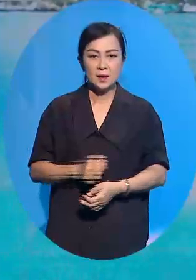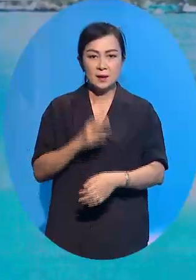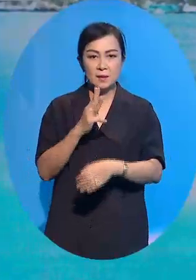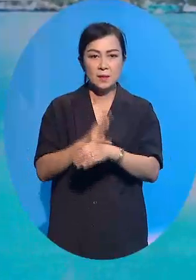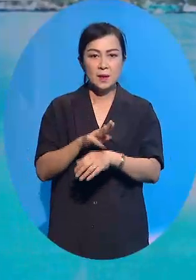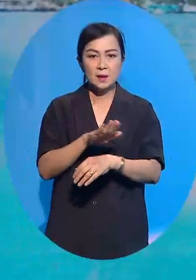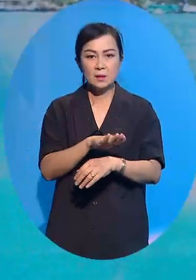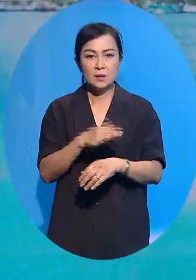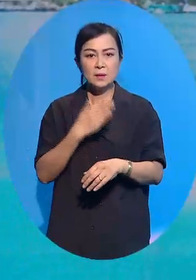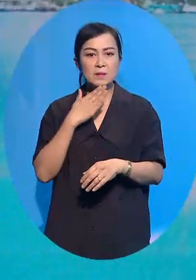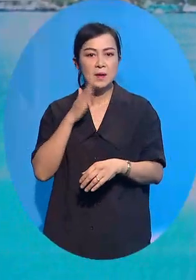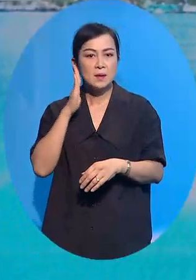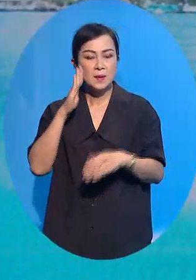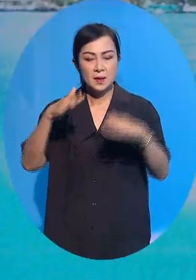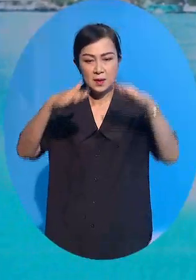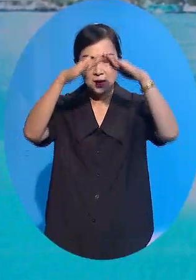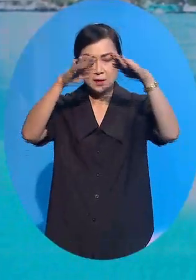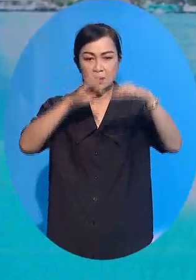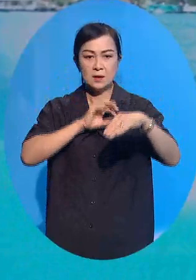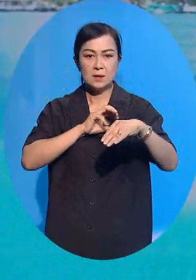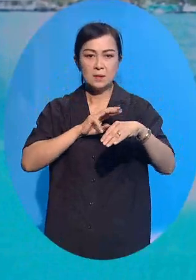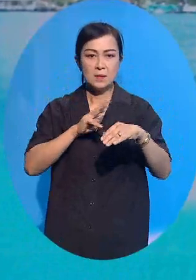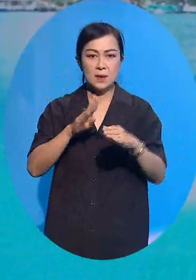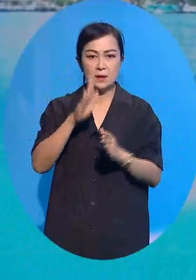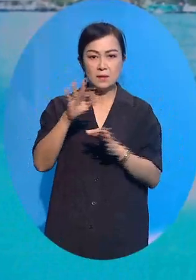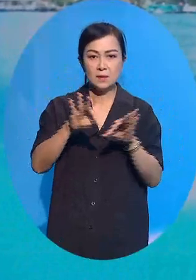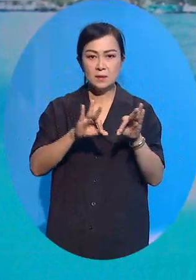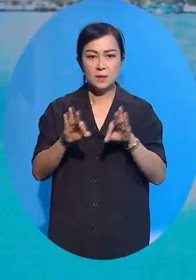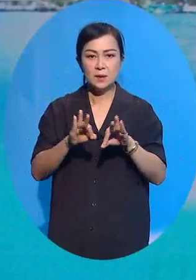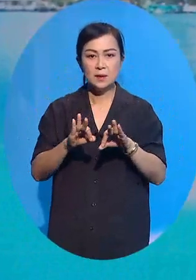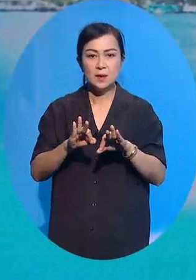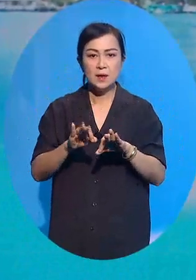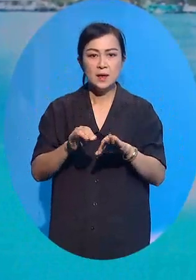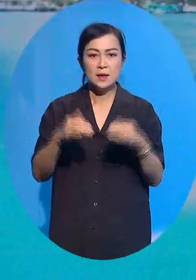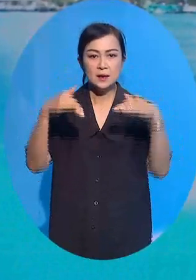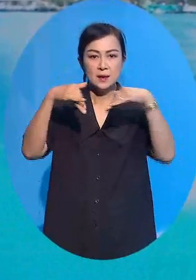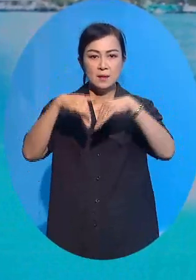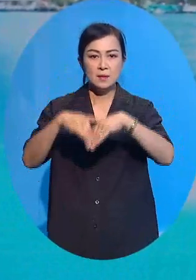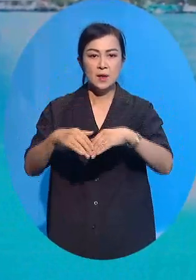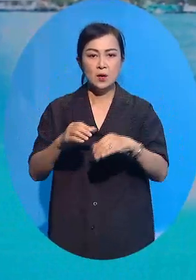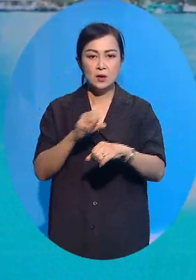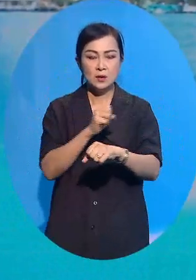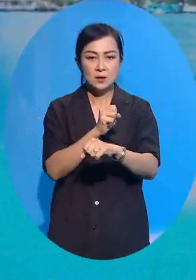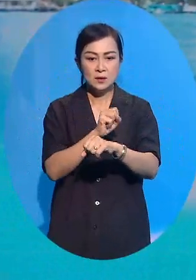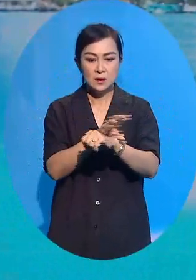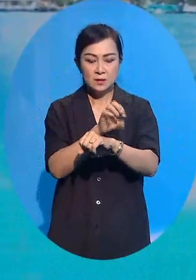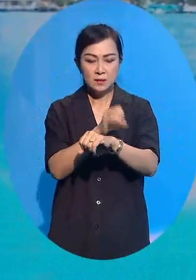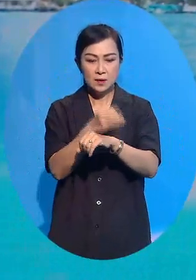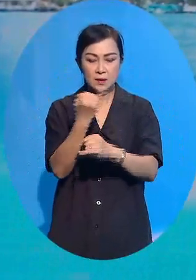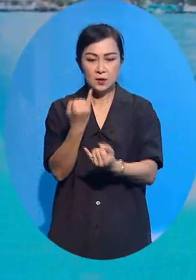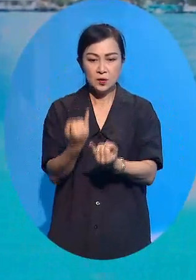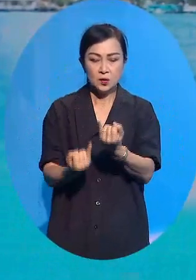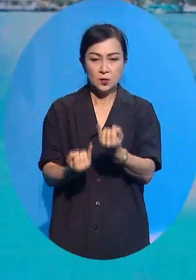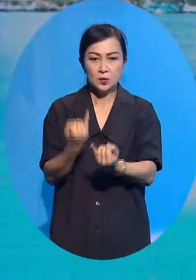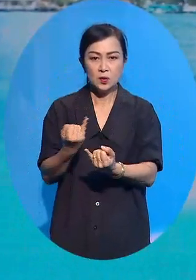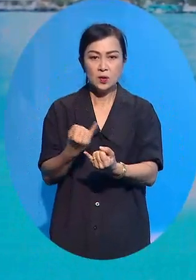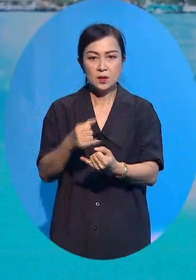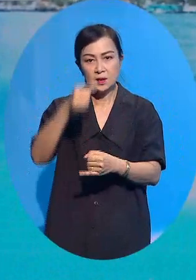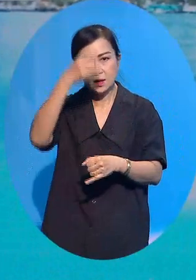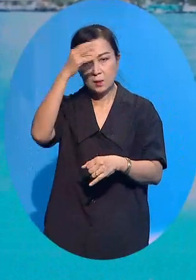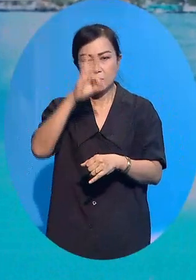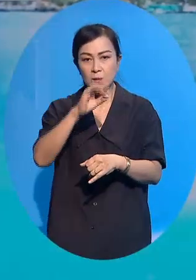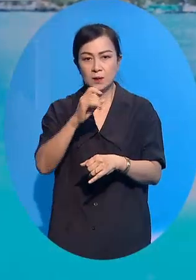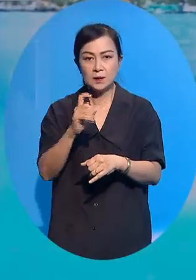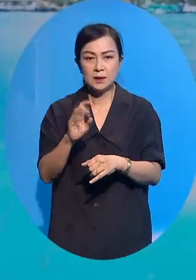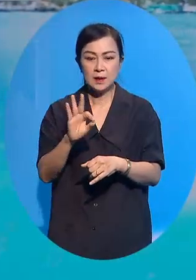Hơn 3.000 học sinh, phụ huynh các trường trung học phổ thông trên địa bàn Thành phố Hồ Chí Minh và các tỉnh đã tham gia vào ngày hội tư vấn tuyển sinh hướng nghiệp trường Đại học